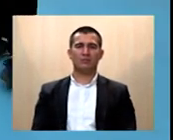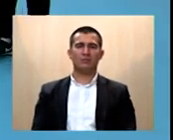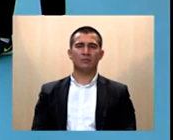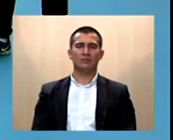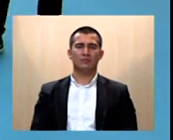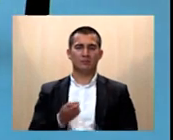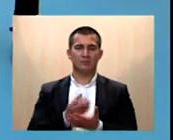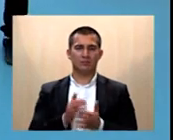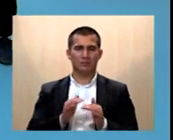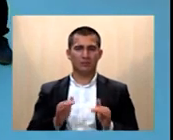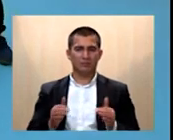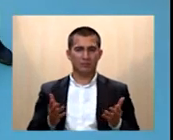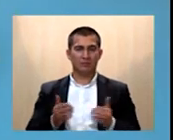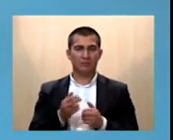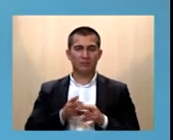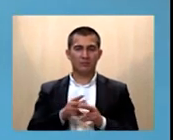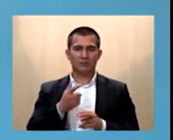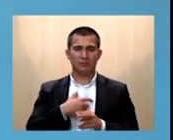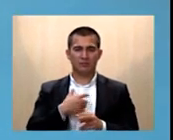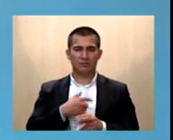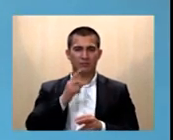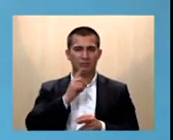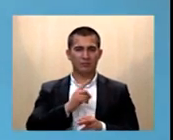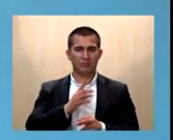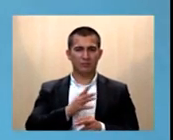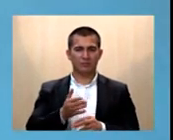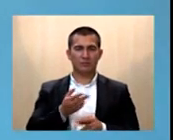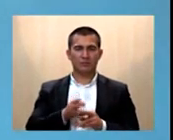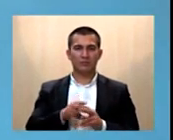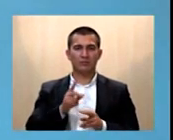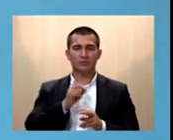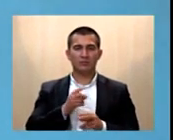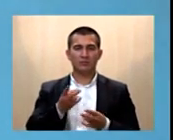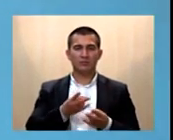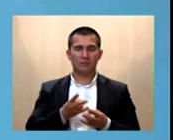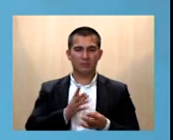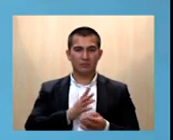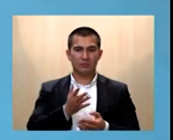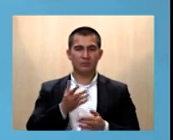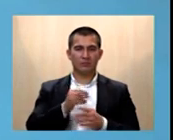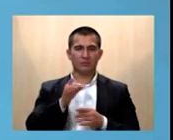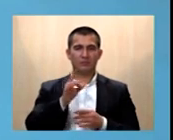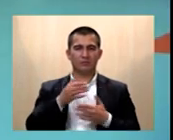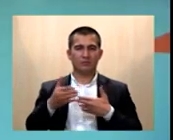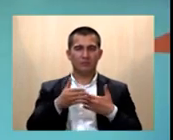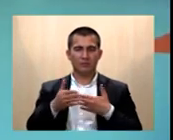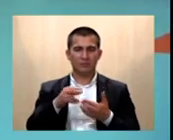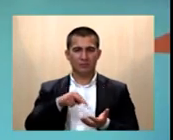Aziz o'quvchilar, o'zimizga qulay bo'lgan sharoitlarni yaratib olamiz, masofalarni belgilab olamiz.